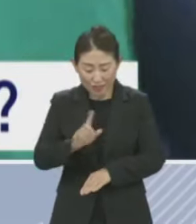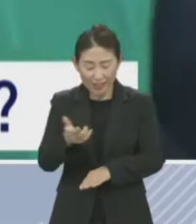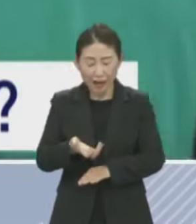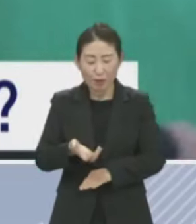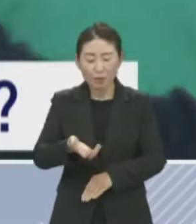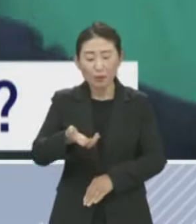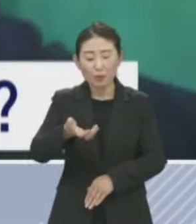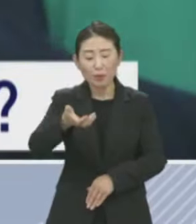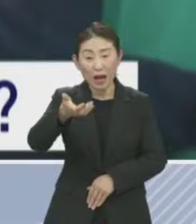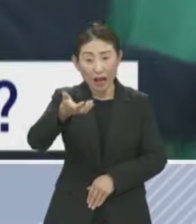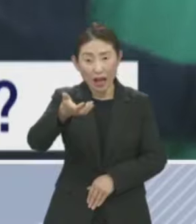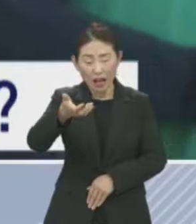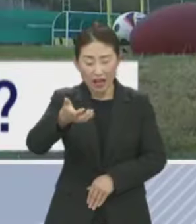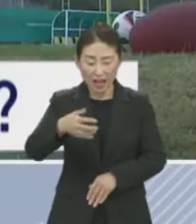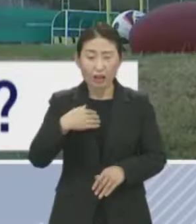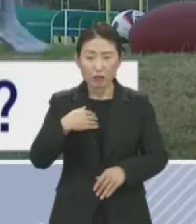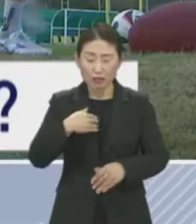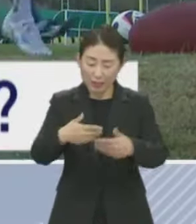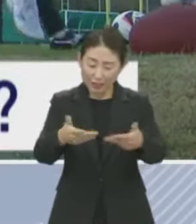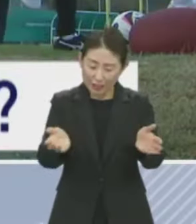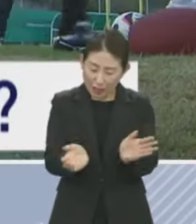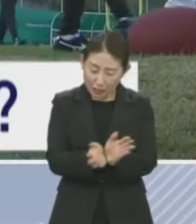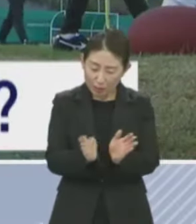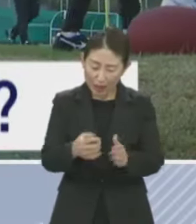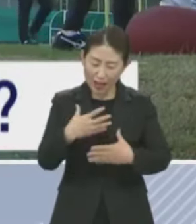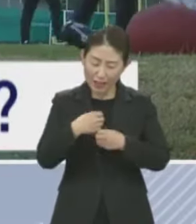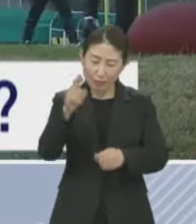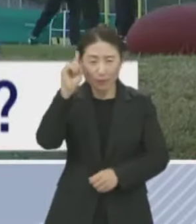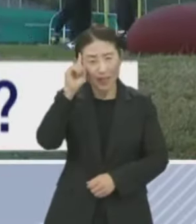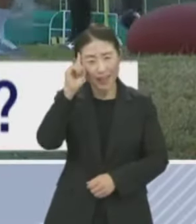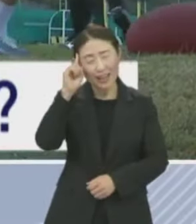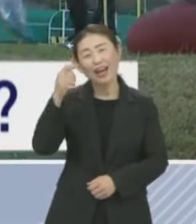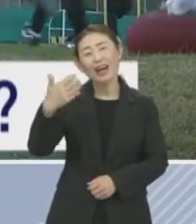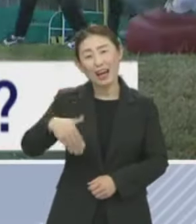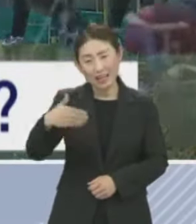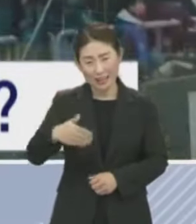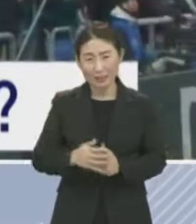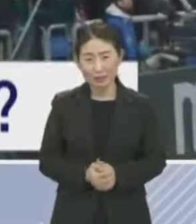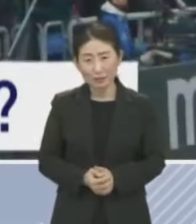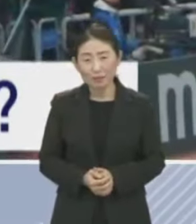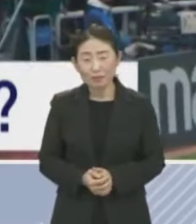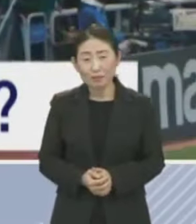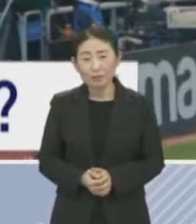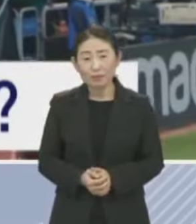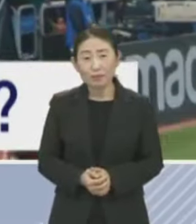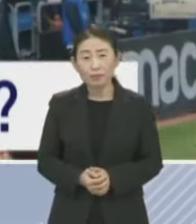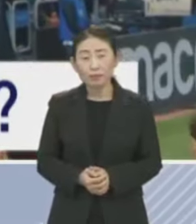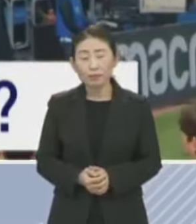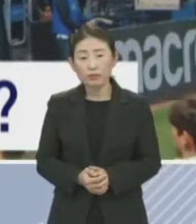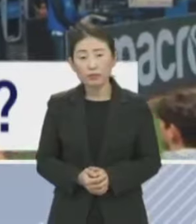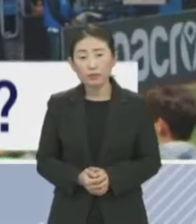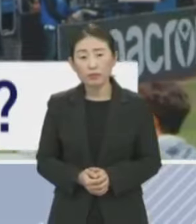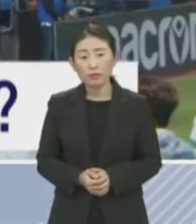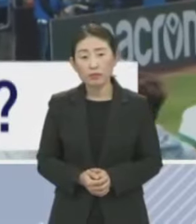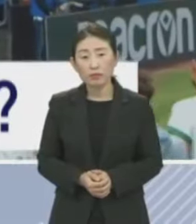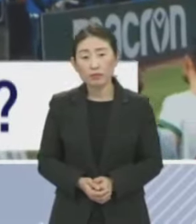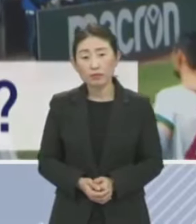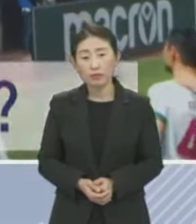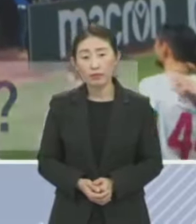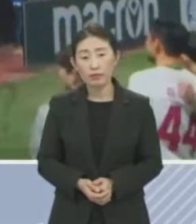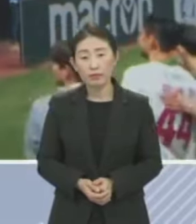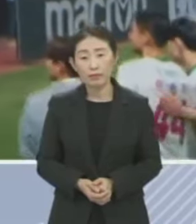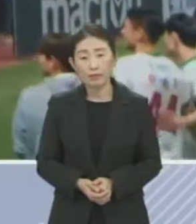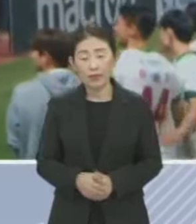팀의 안정권에 접어들었다 이렇게 판단하기는 좀 어렵고 아직도 진행 중이라고 생각을 하고 있습니다. 그래서